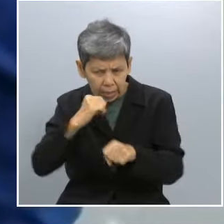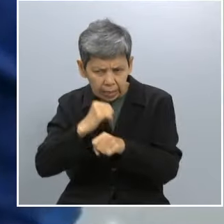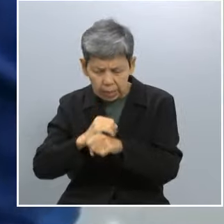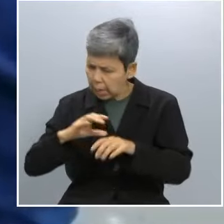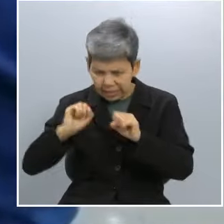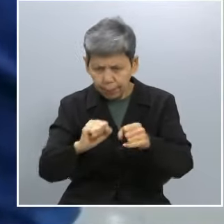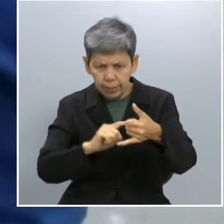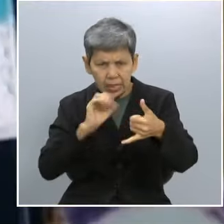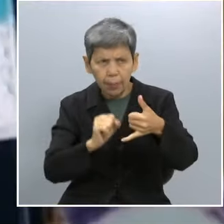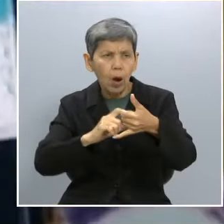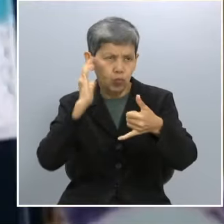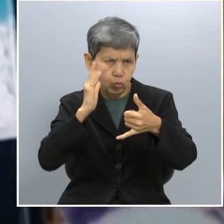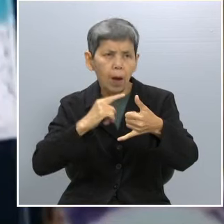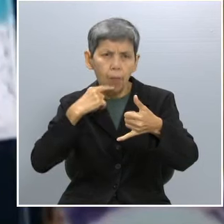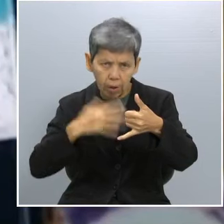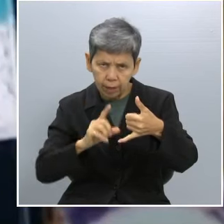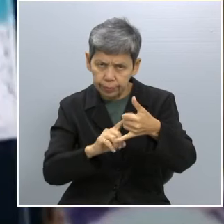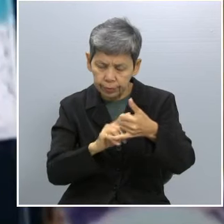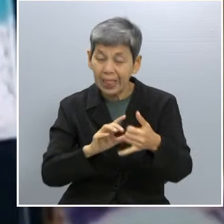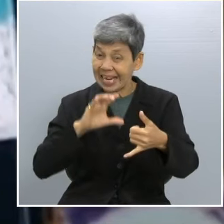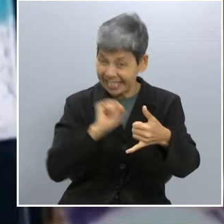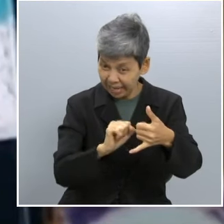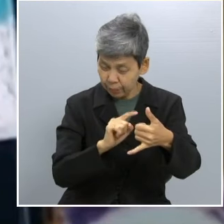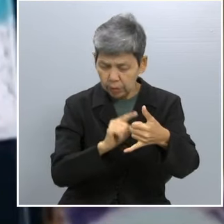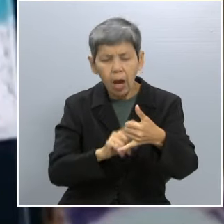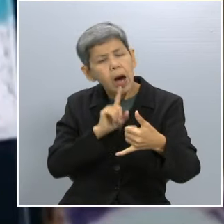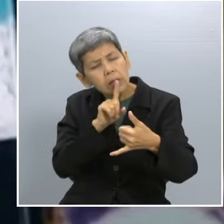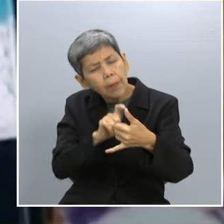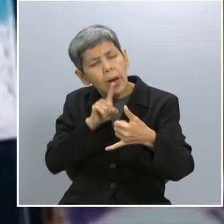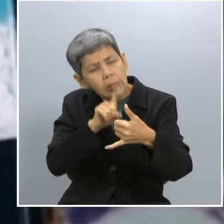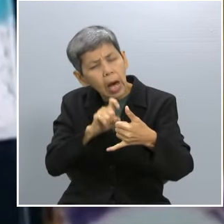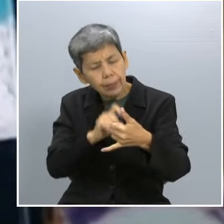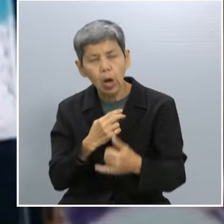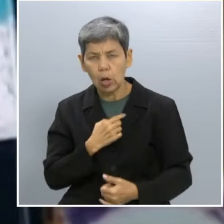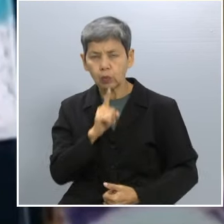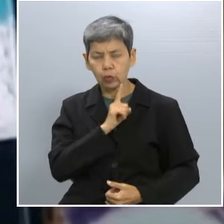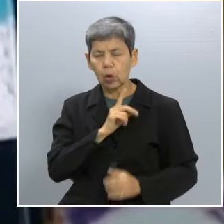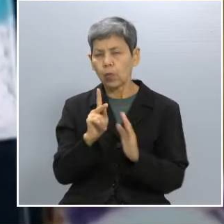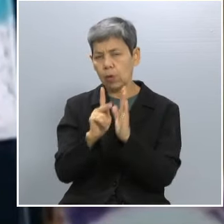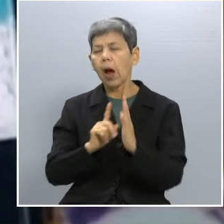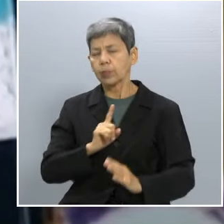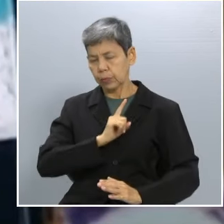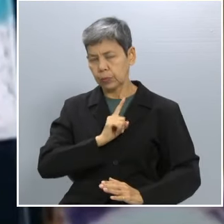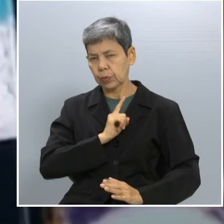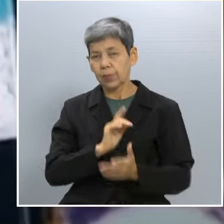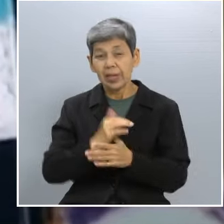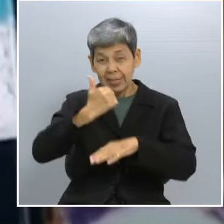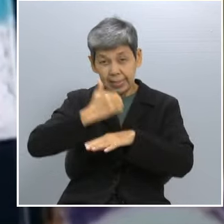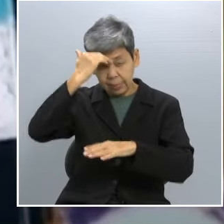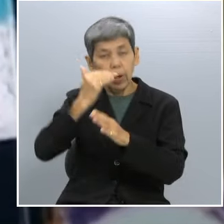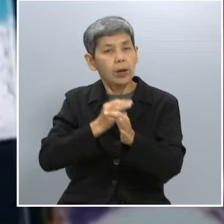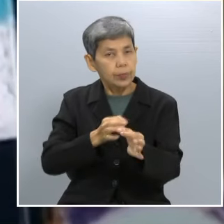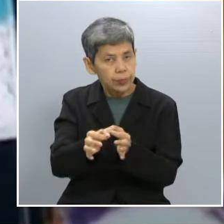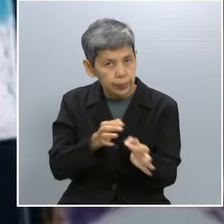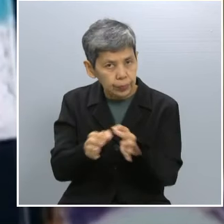จับอารยะแล้วตามจับมาทำการสอบสวนแล้วเดี๋ยวจะดำเนินคดีตามกฎหมายแล้วผู้กำกับเองก็ชี้แจง